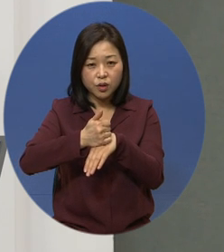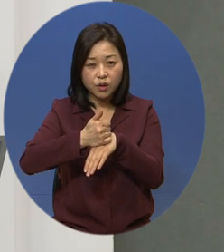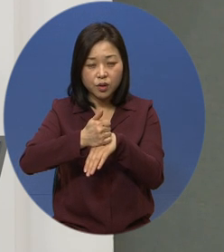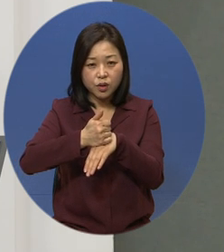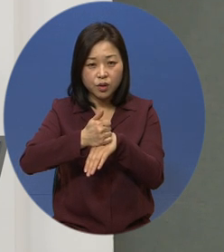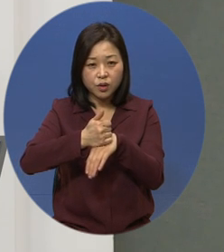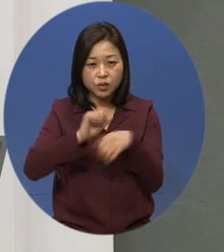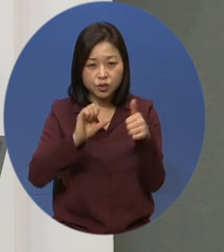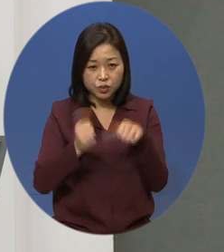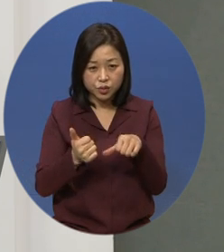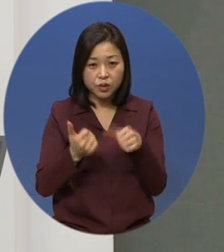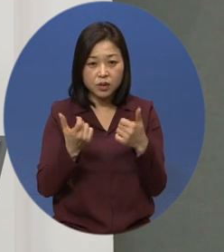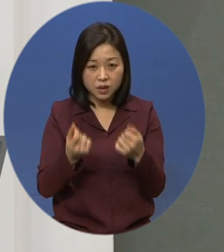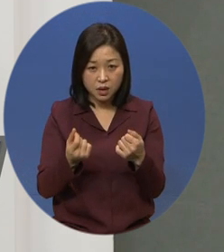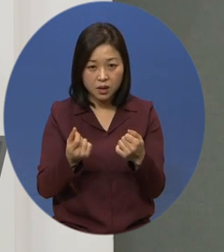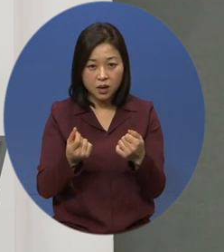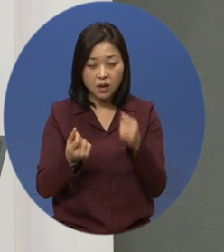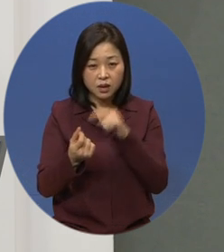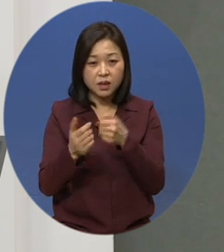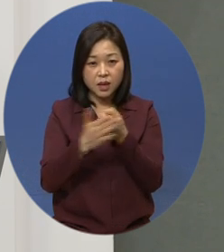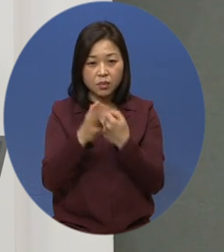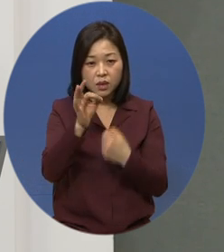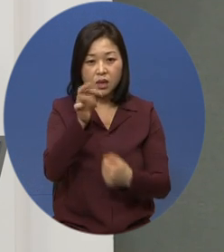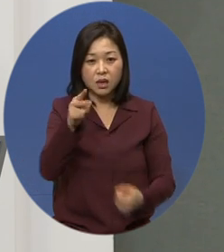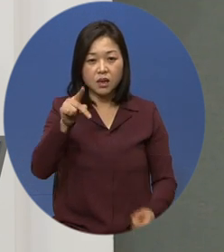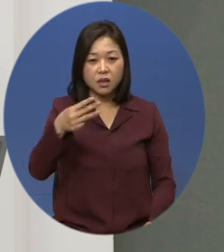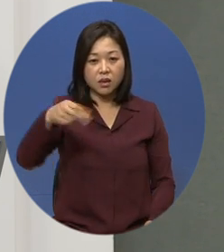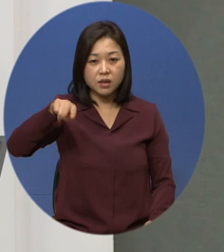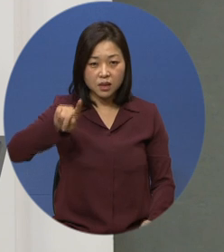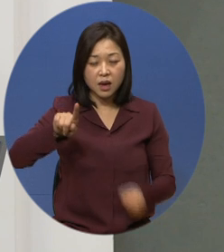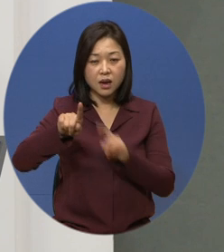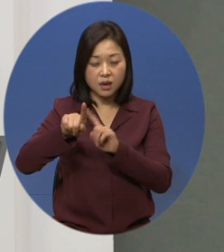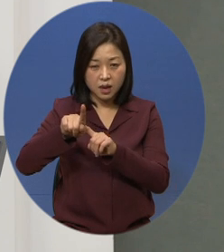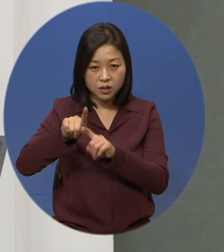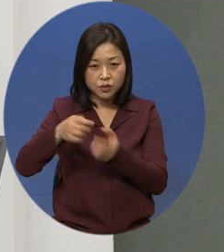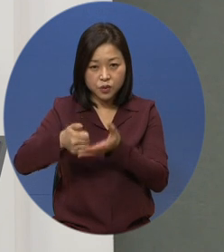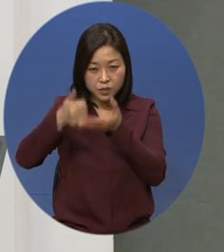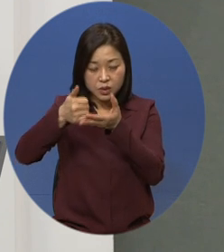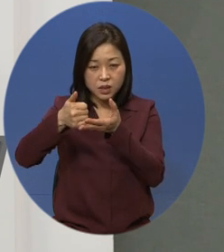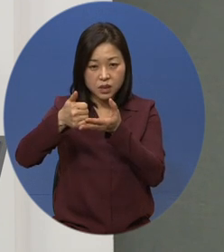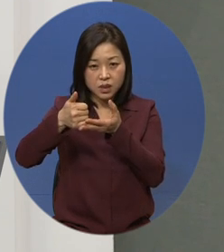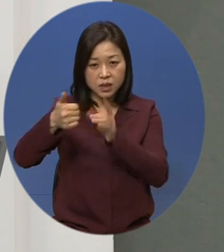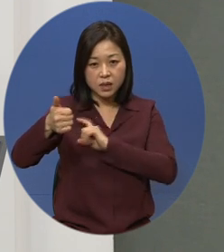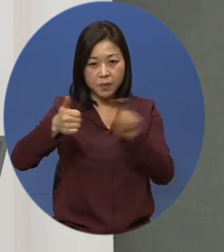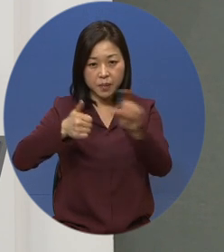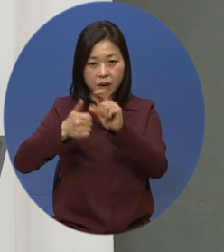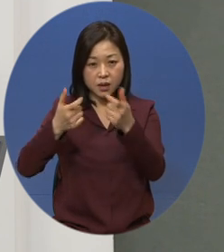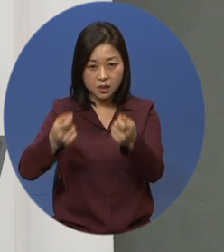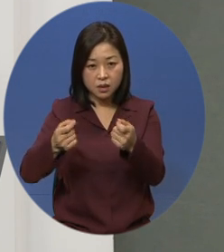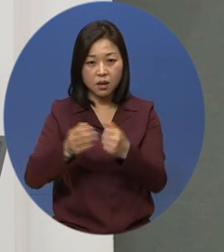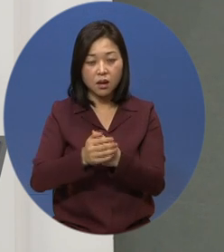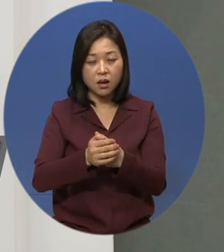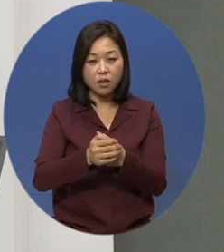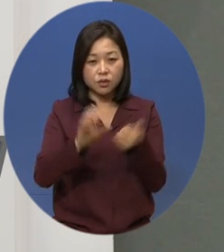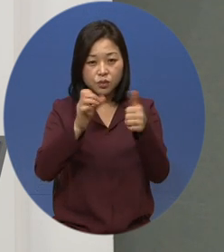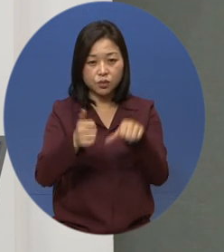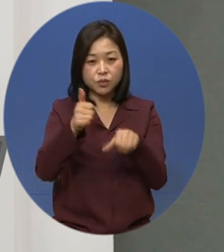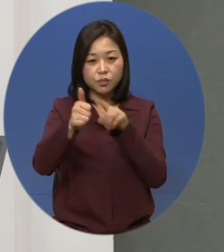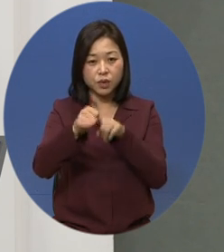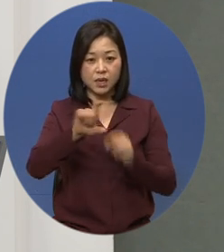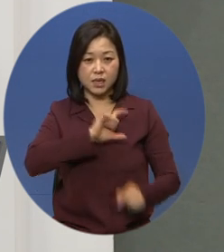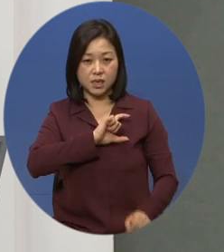이제 그런 부분 이래서 이제 10 4 라는 칭호까지 받게 되고 그랬는데 그 고인의 이름을 또